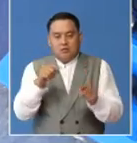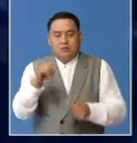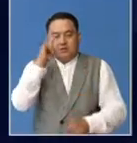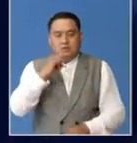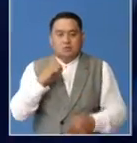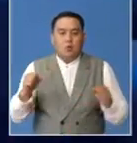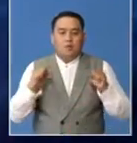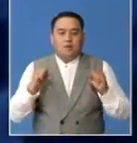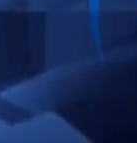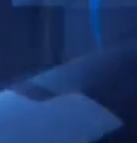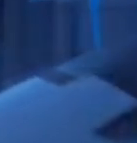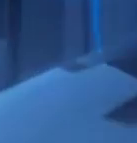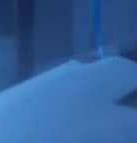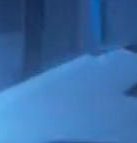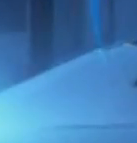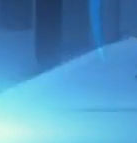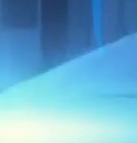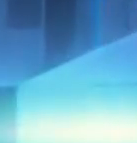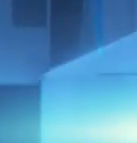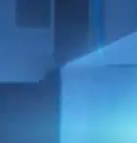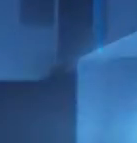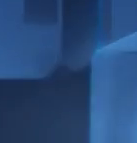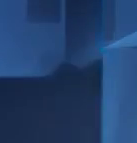спорта. Лилия Штоглина, Абзал Мусипов, телеканал ЖТСУ.